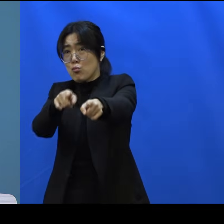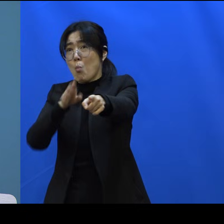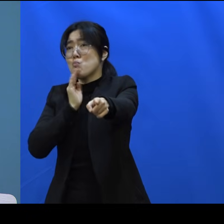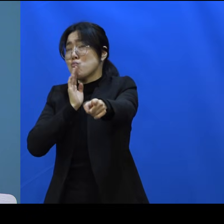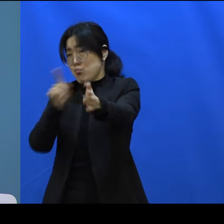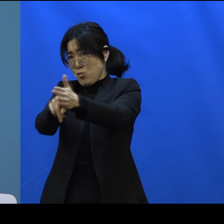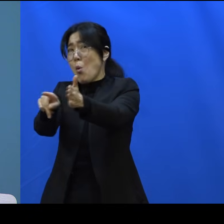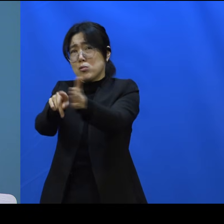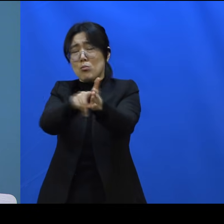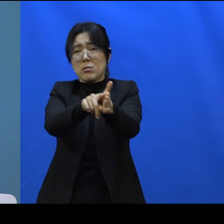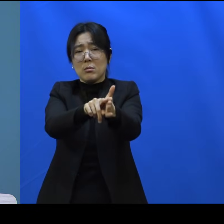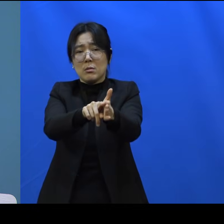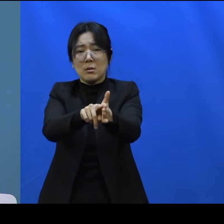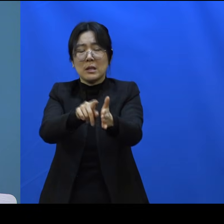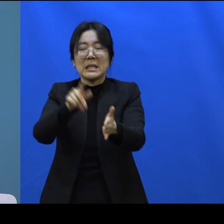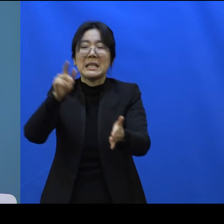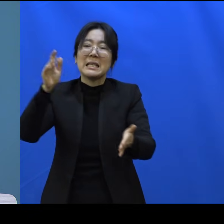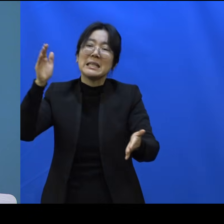하지 말라는 거.